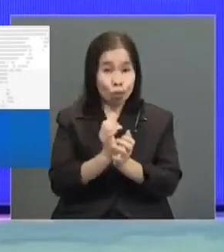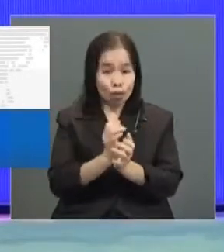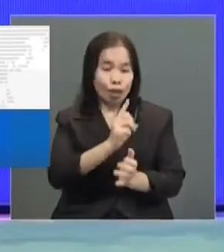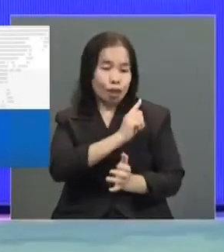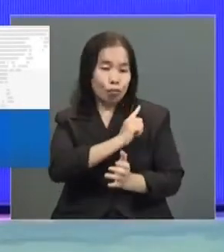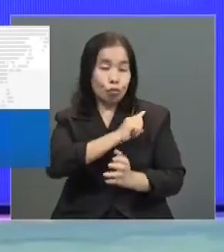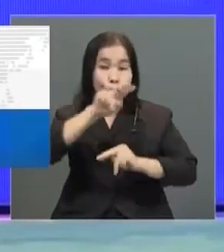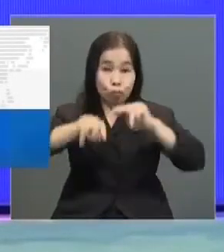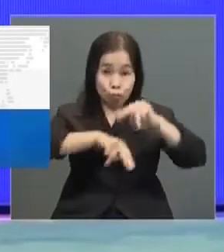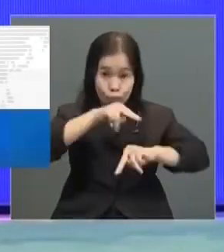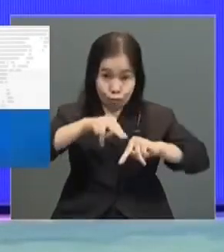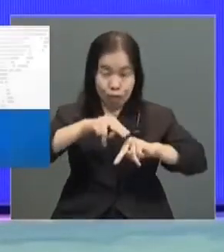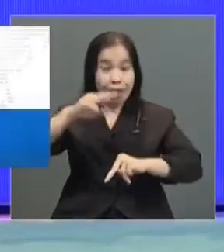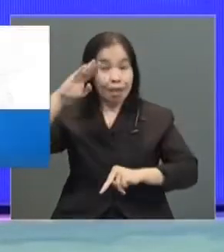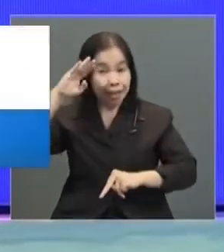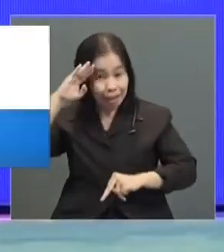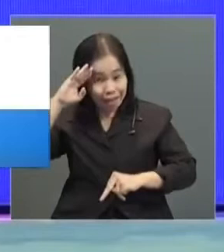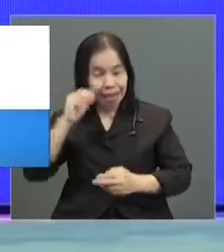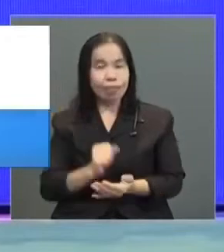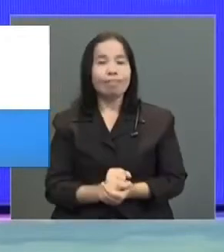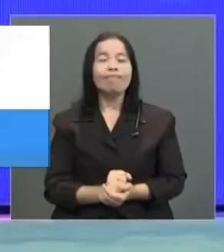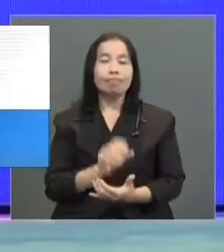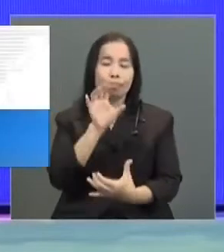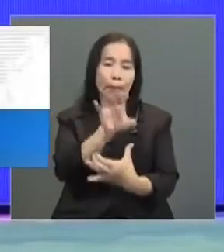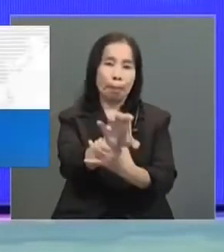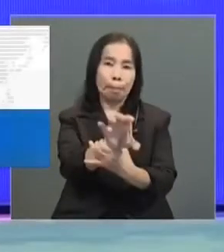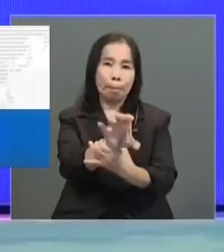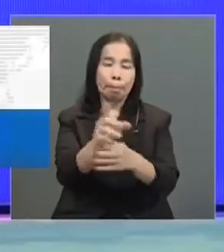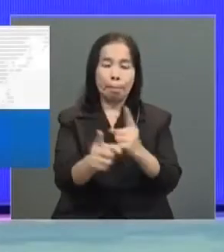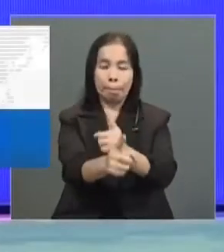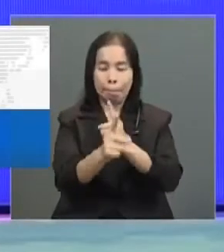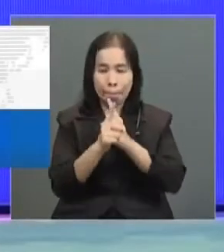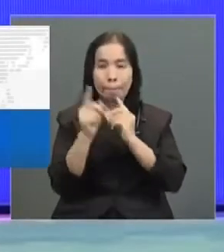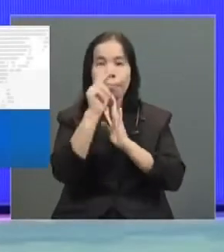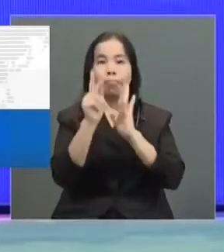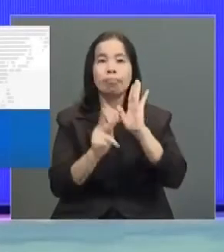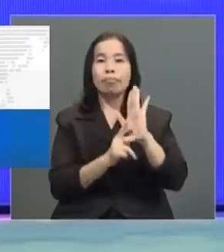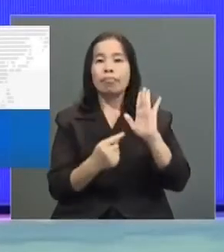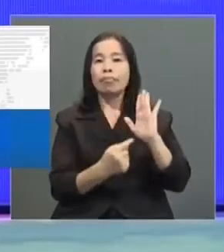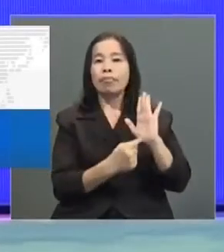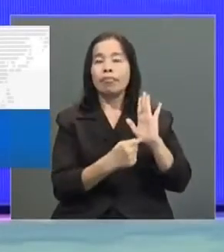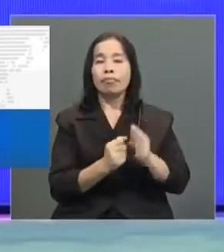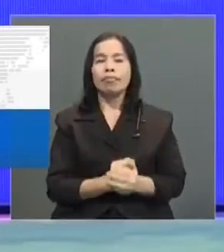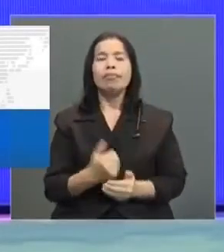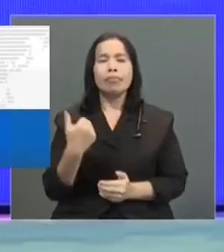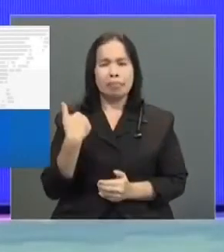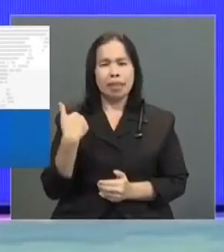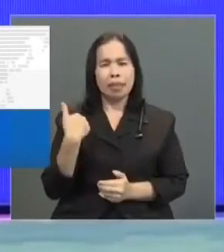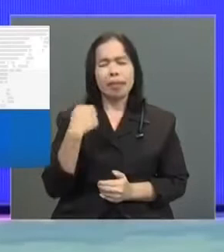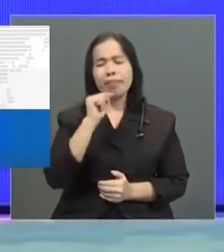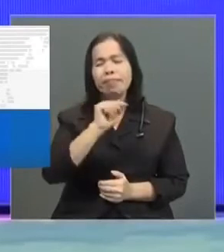องทหารจะต้องบังคับใช้กฎหมายอย่างเข้มงวดนะครับมีหลายกรณีครับ